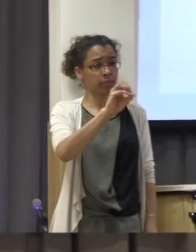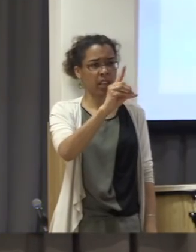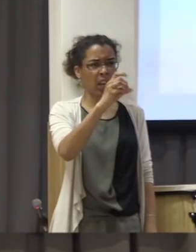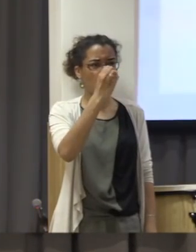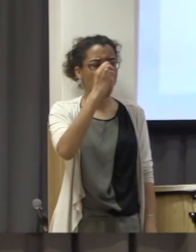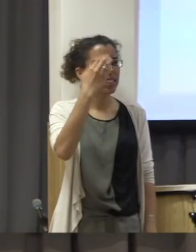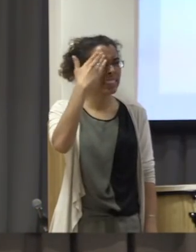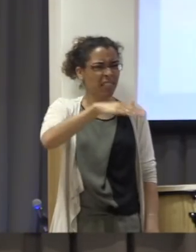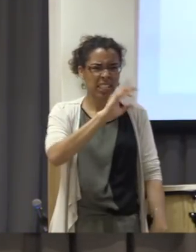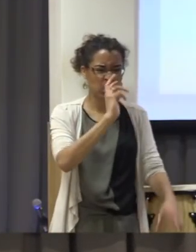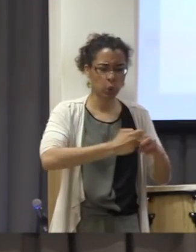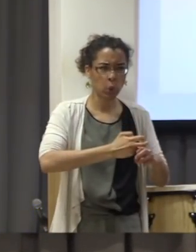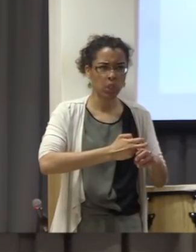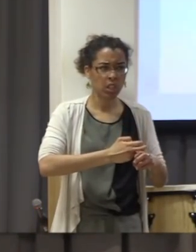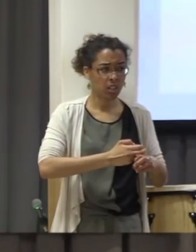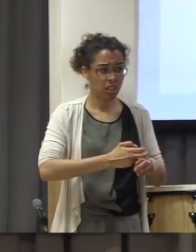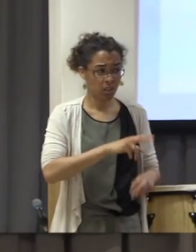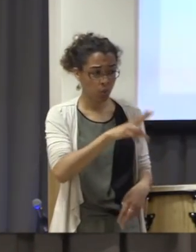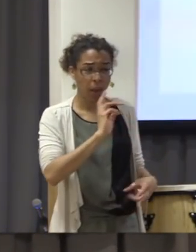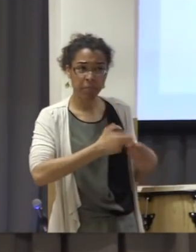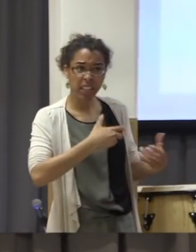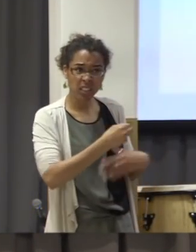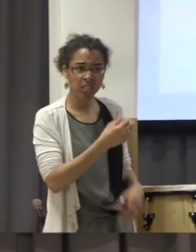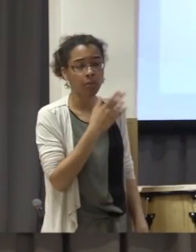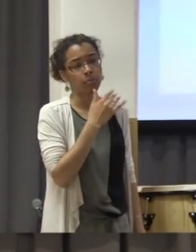impitoyable. Qui sortit de la prison d'Hérode?